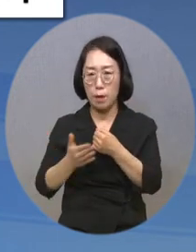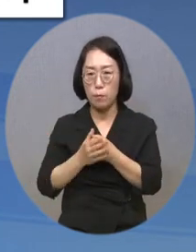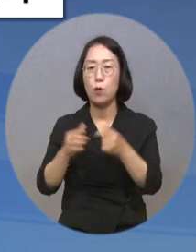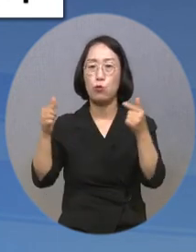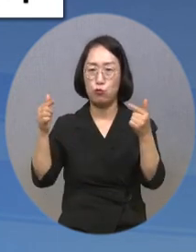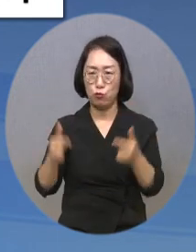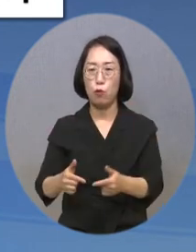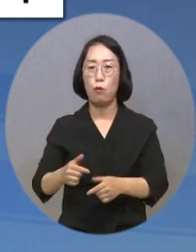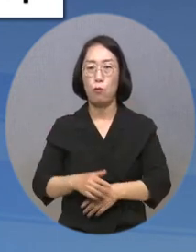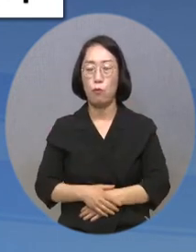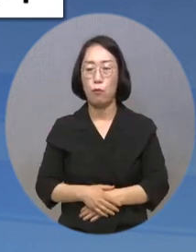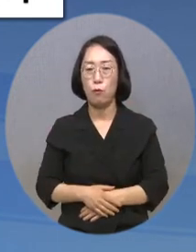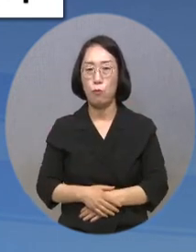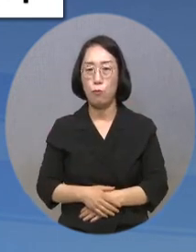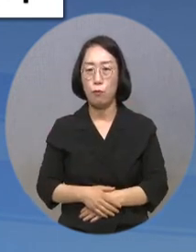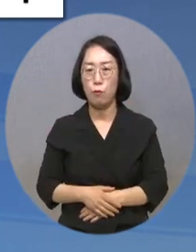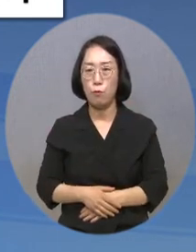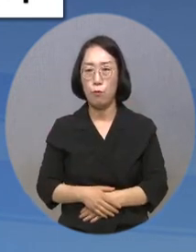나타났습니다.